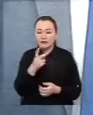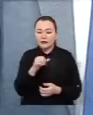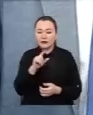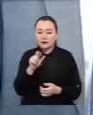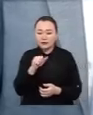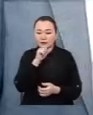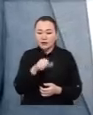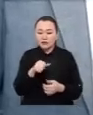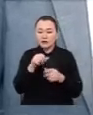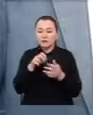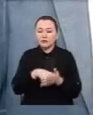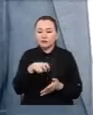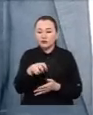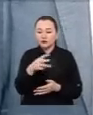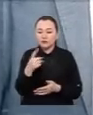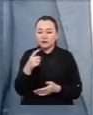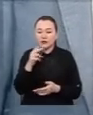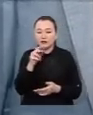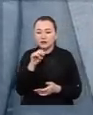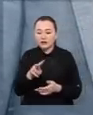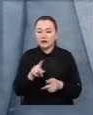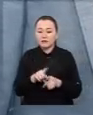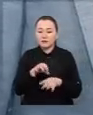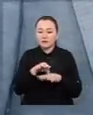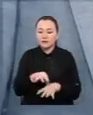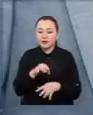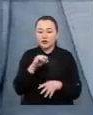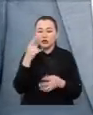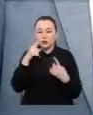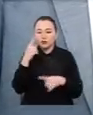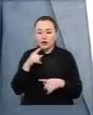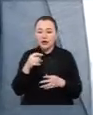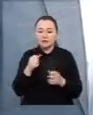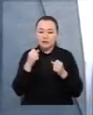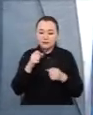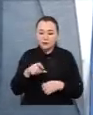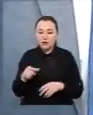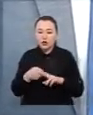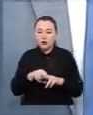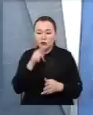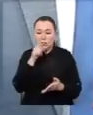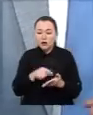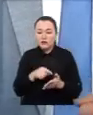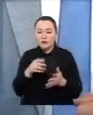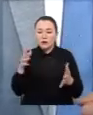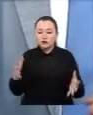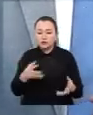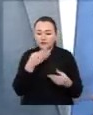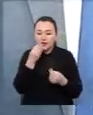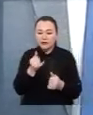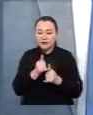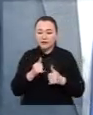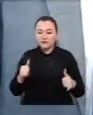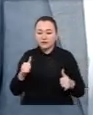письмо 31-му каналу. Также первопроходцам индустрии, а именно спортсменам, которые оказали большое влияние на